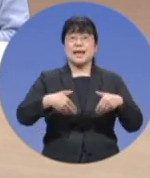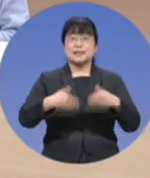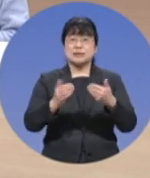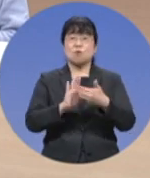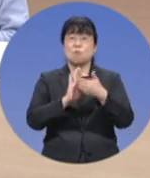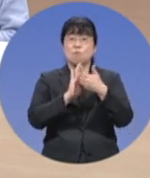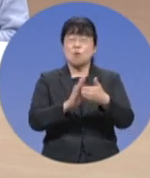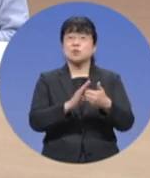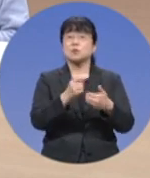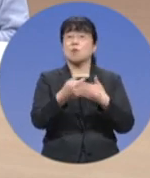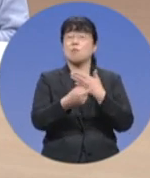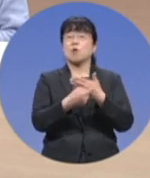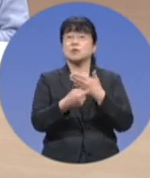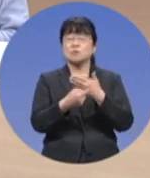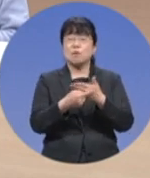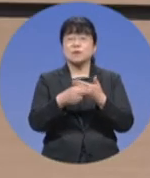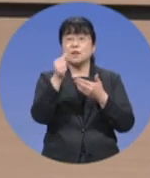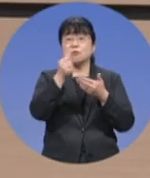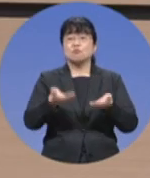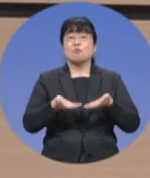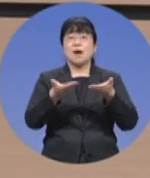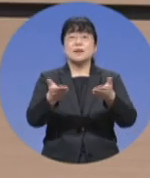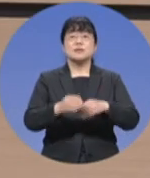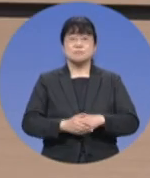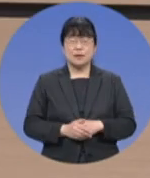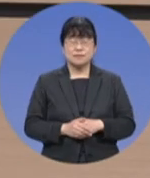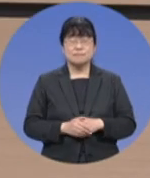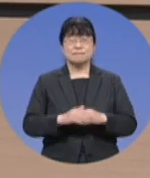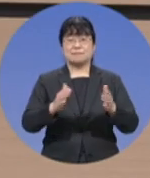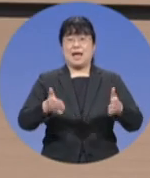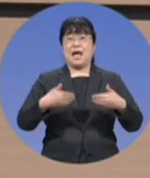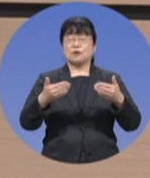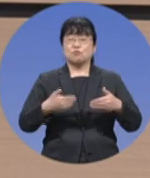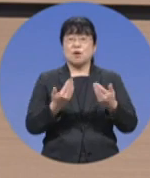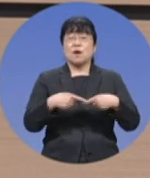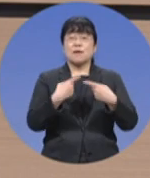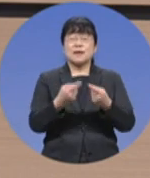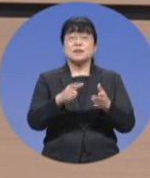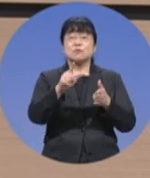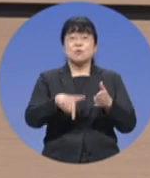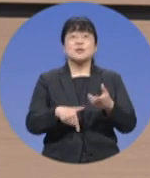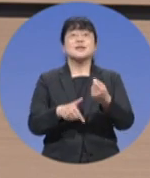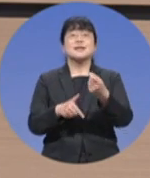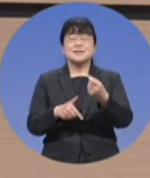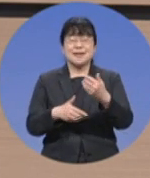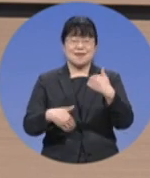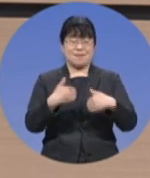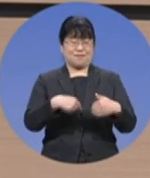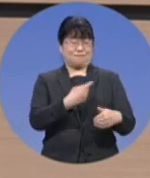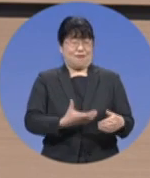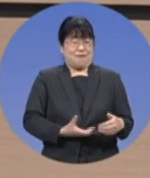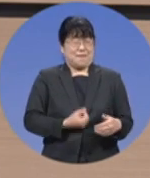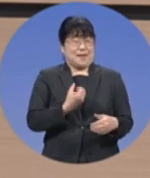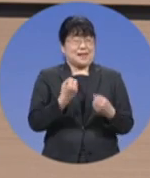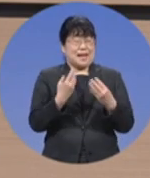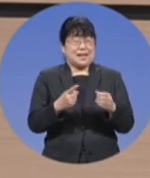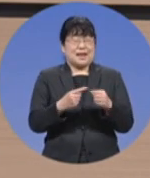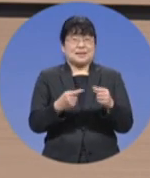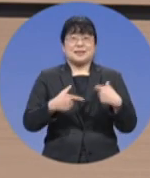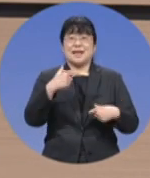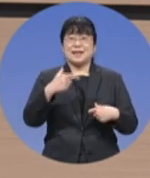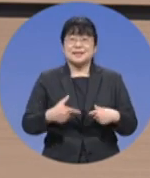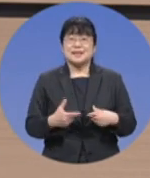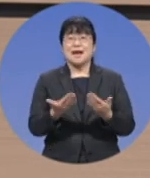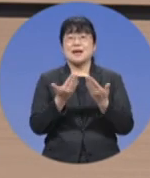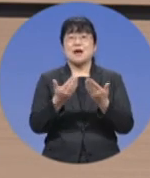故防止のポイントなどを紹介します。 春は進学の季節です。ワクワクを胸に秘めた新1年生が